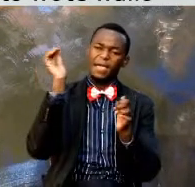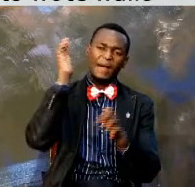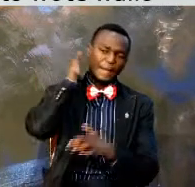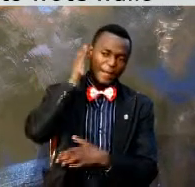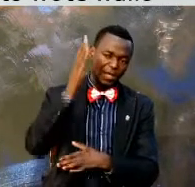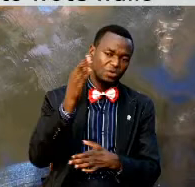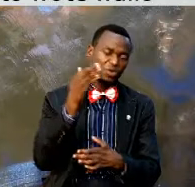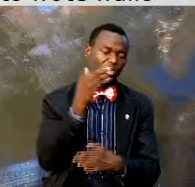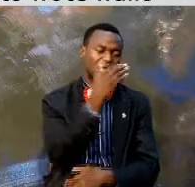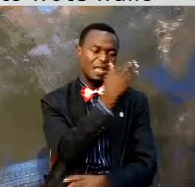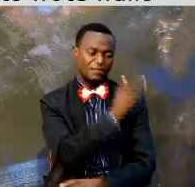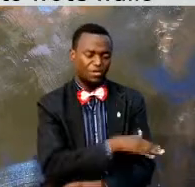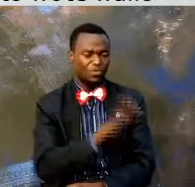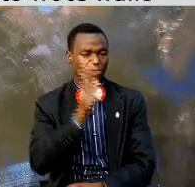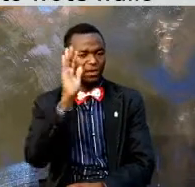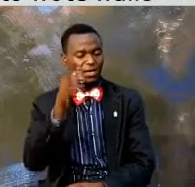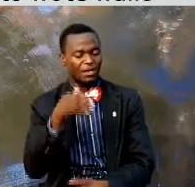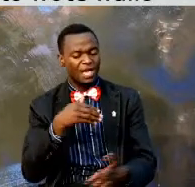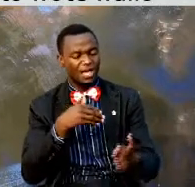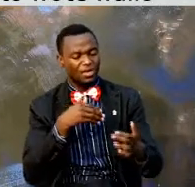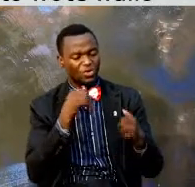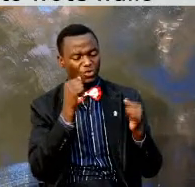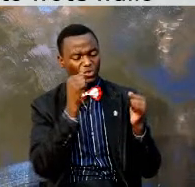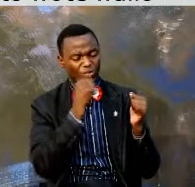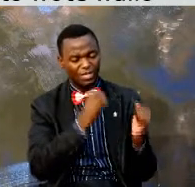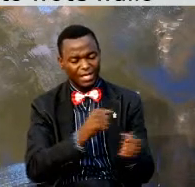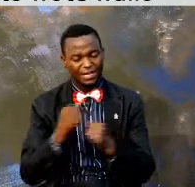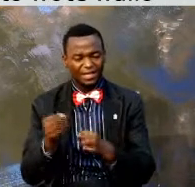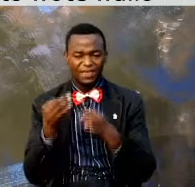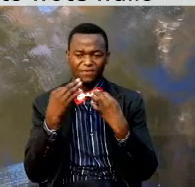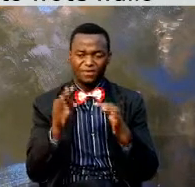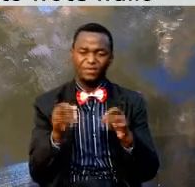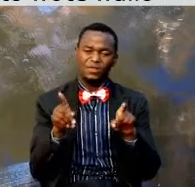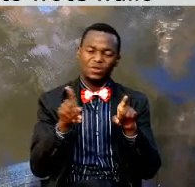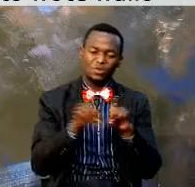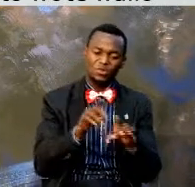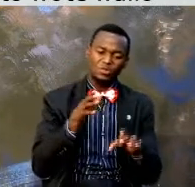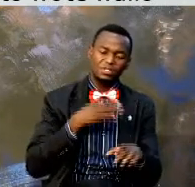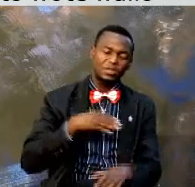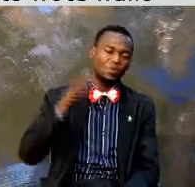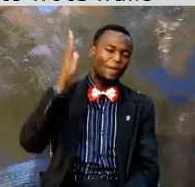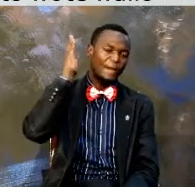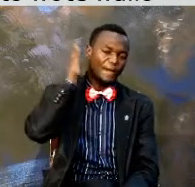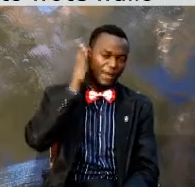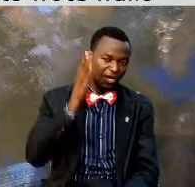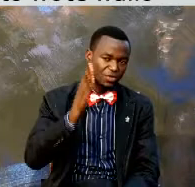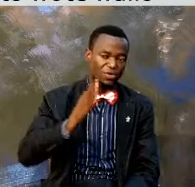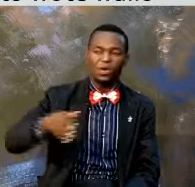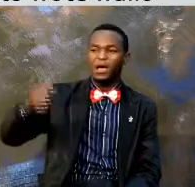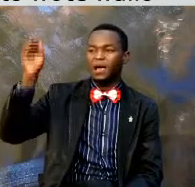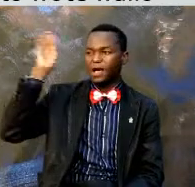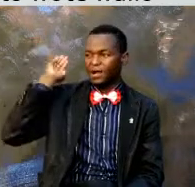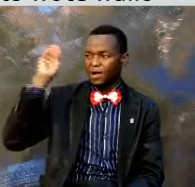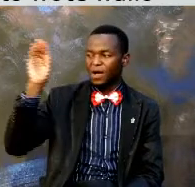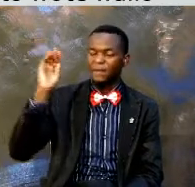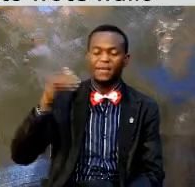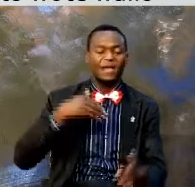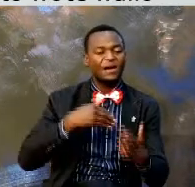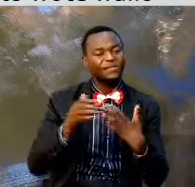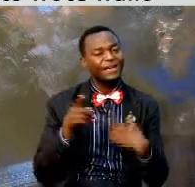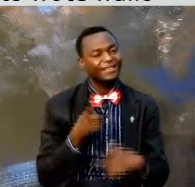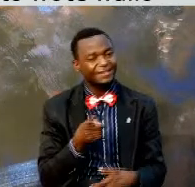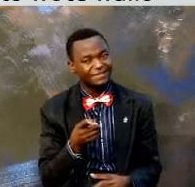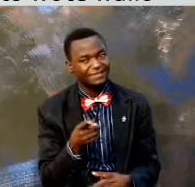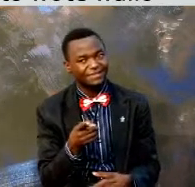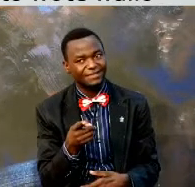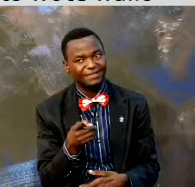mitume wengine, tutendeje ndugu zetu? Petro akawaambia, fanyeni nini